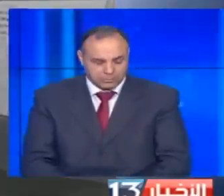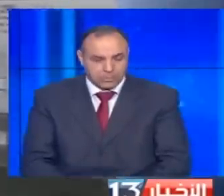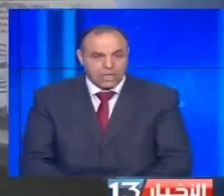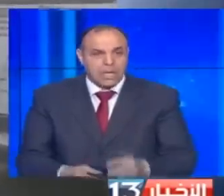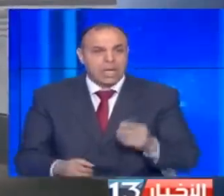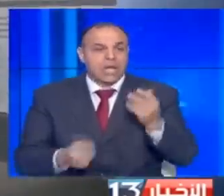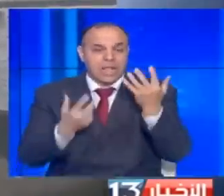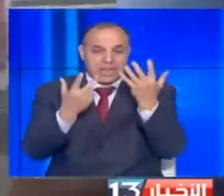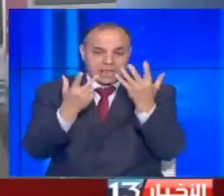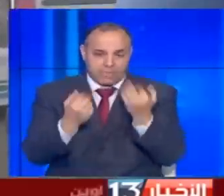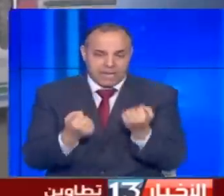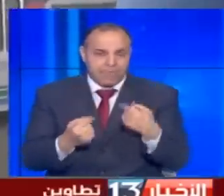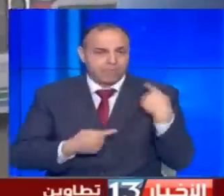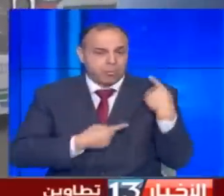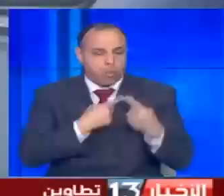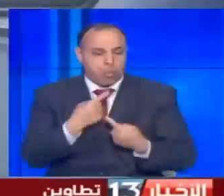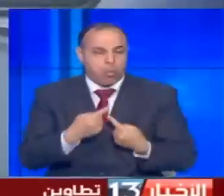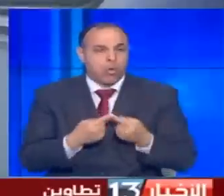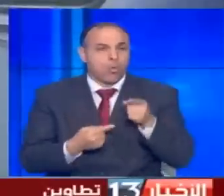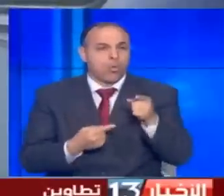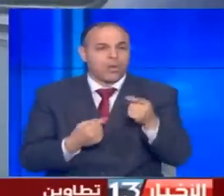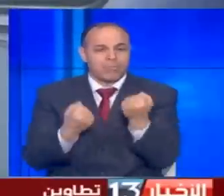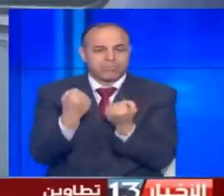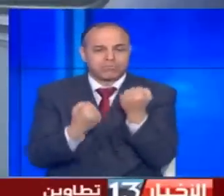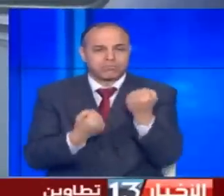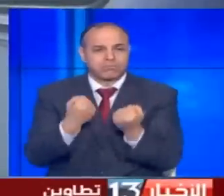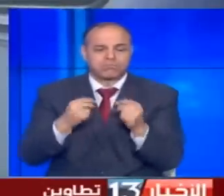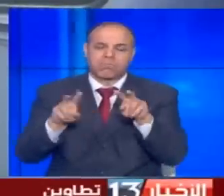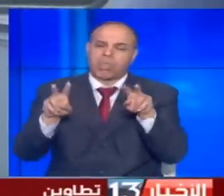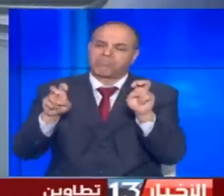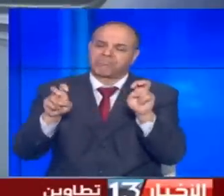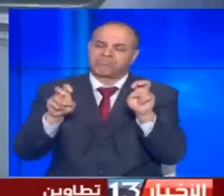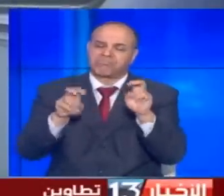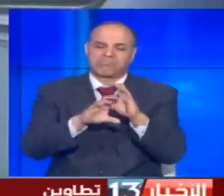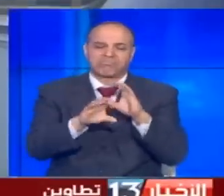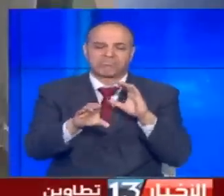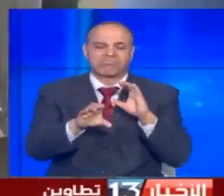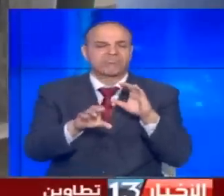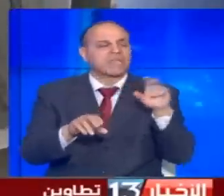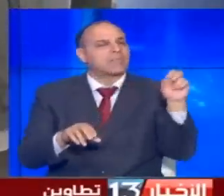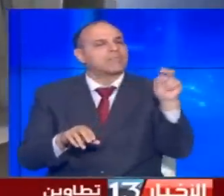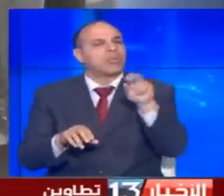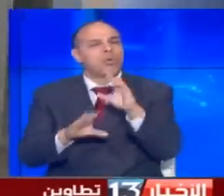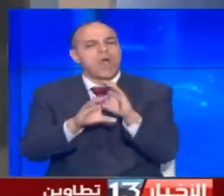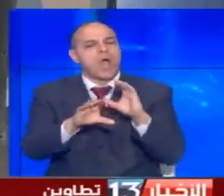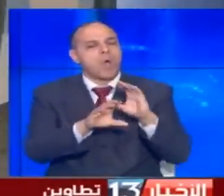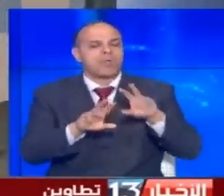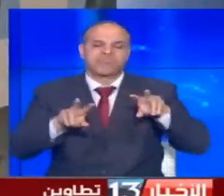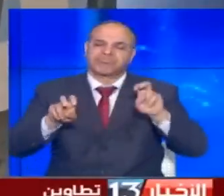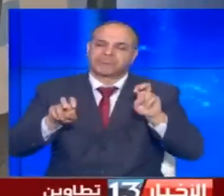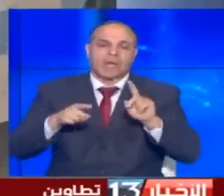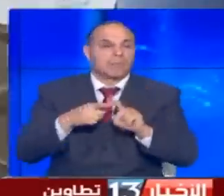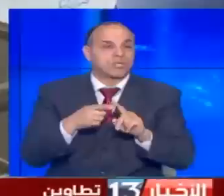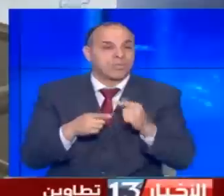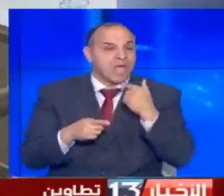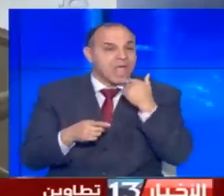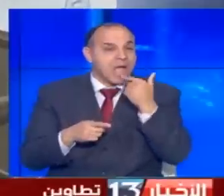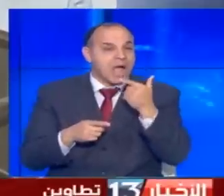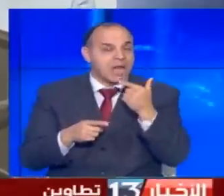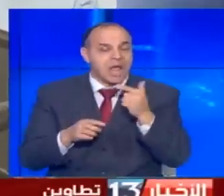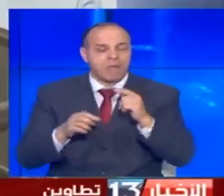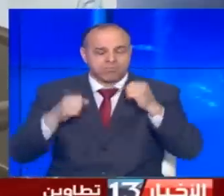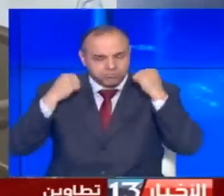الثامن على التوالي يستمر توقف نشاط فرح تقويم للشركه الجهويه للنقل بمدينه بتواصل